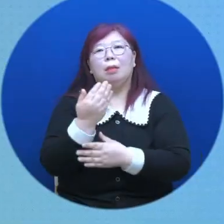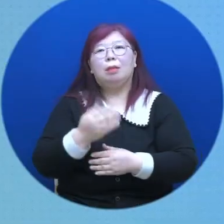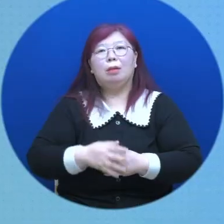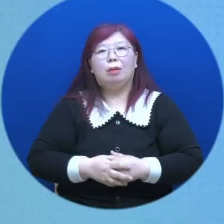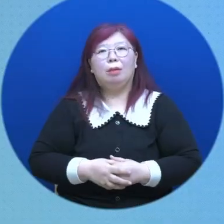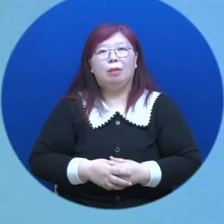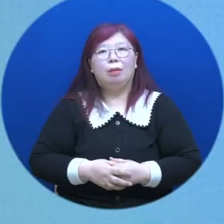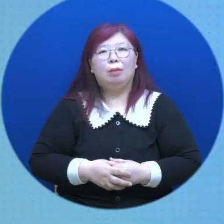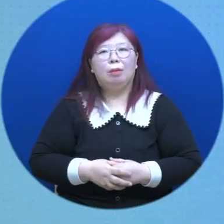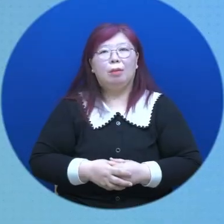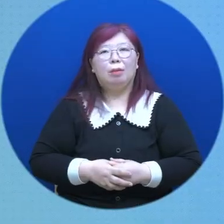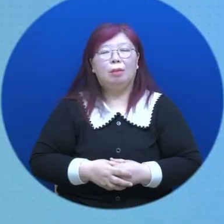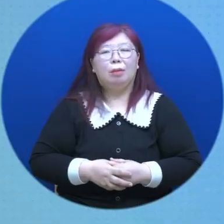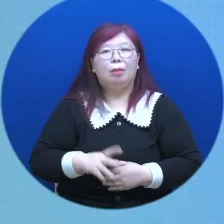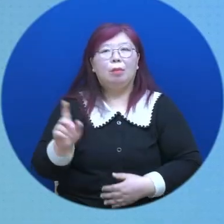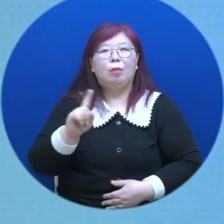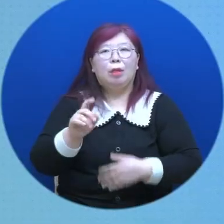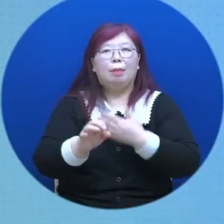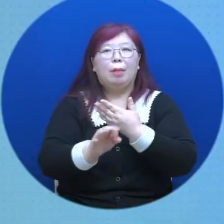생각이 있습니다. 그게 뭐냐?